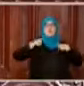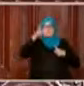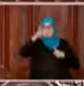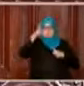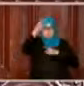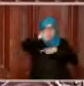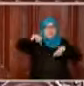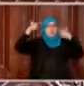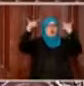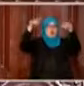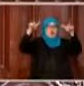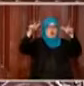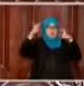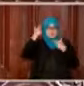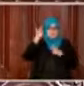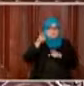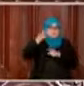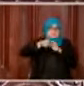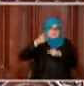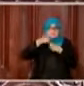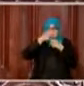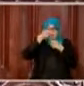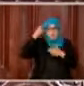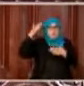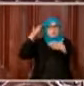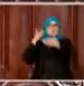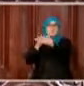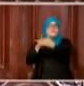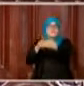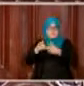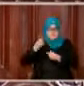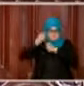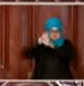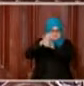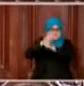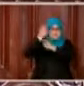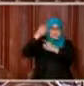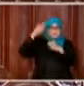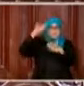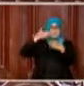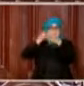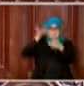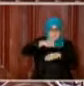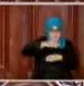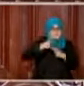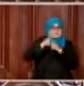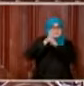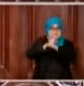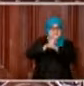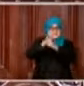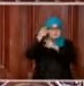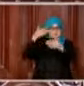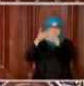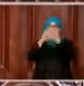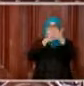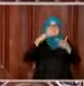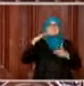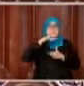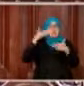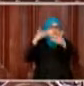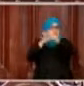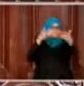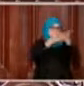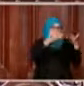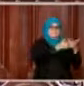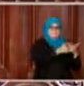الموت لوضع حد لإهدار المال العام وشبكات الفساد.